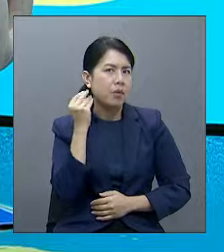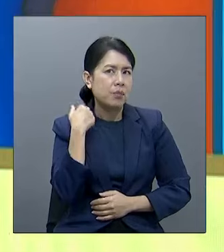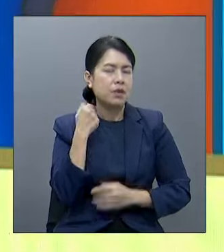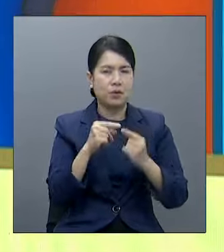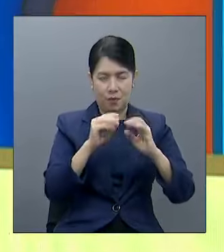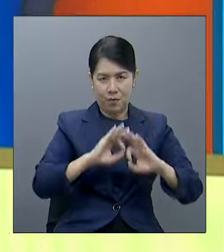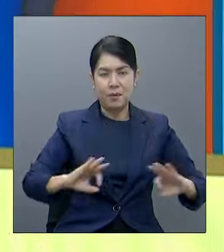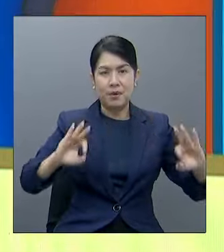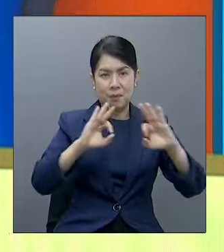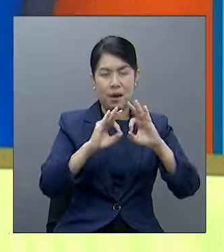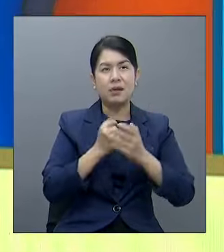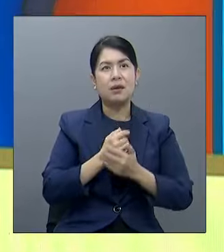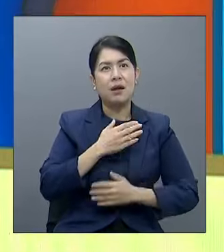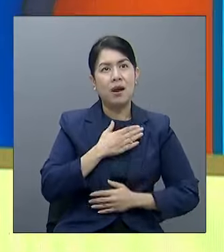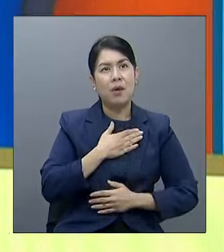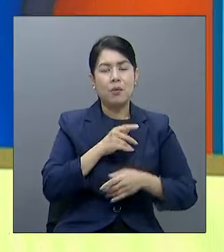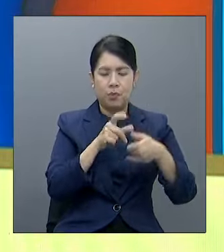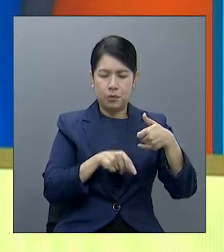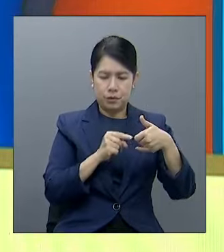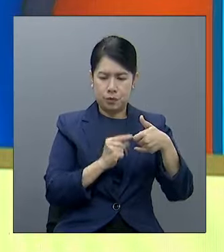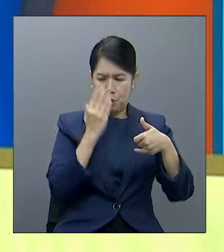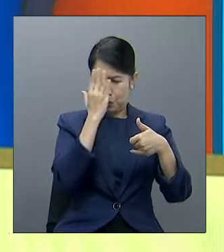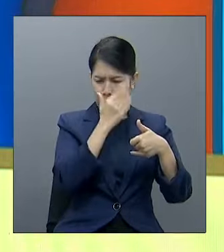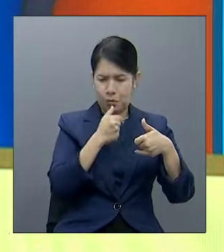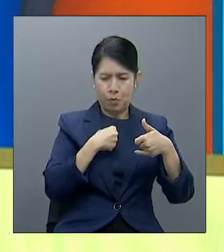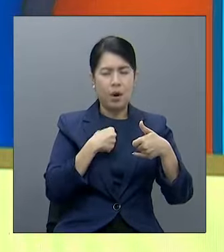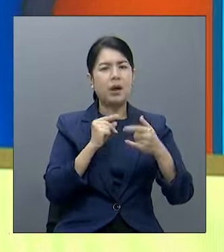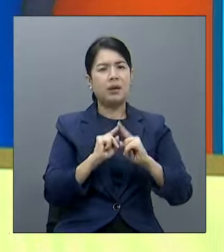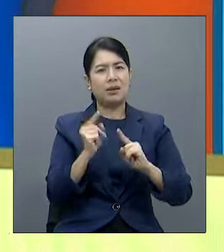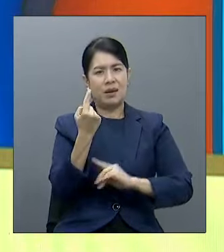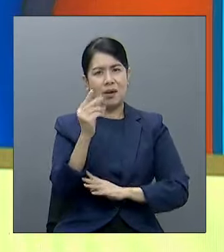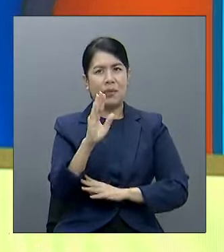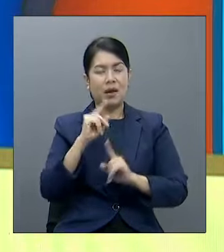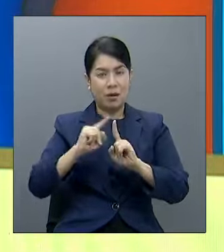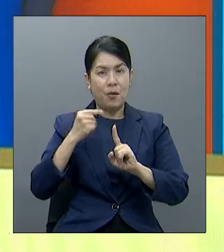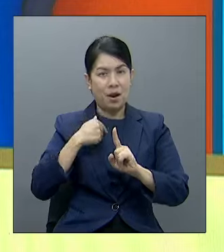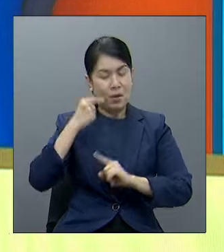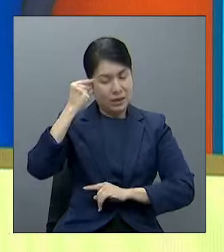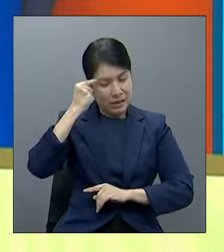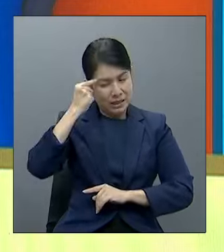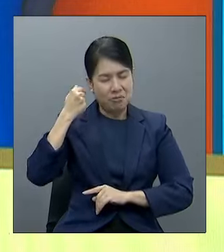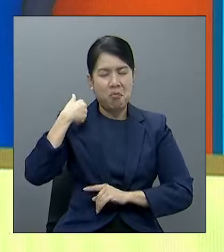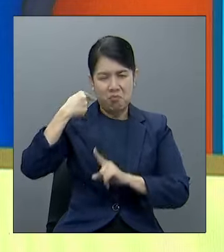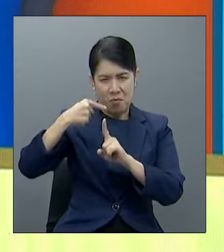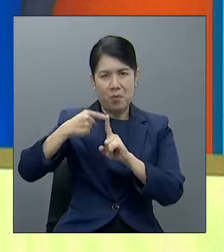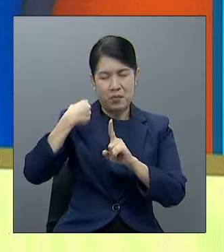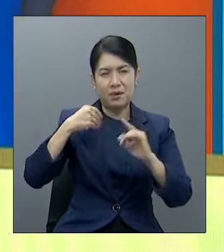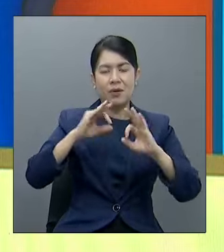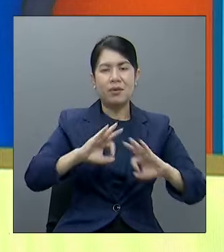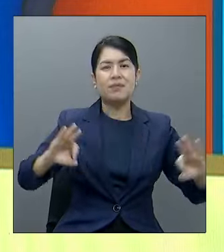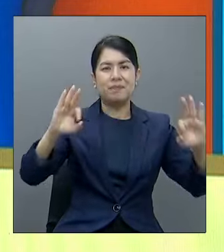ากนะคะเราไม่ได้มาแต่เราสวยค่ะหน้าตาเราสวยความคิดเราสวยไมเซ็ตเราสวยเราสวยทั้งหมดเลยมันเป็นแบบอย่างที่ทำให้เร